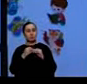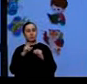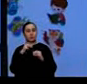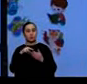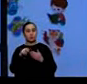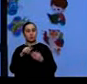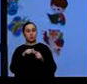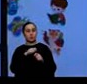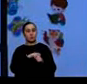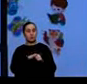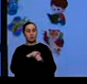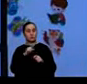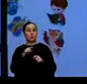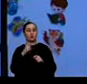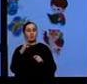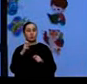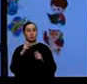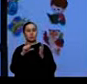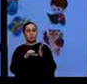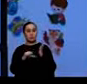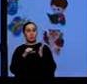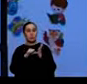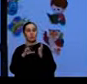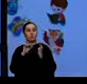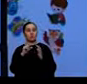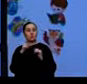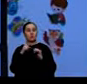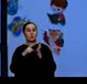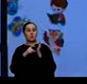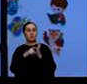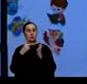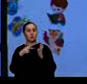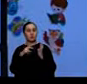Jami yurilgan masofani 360 hamda